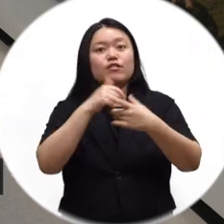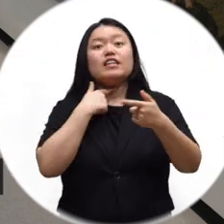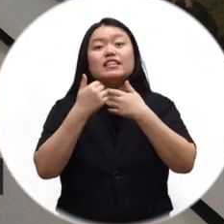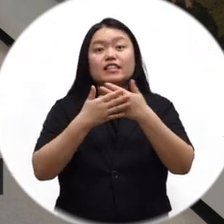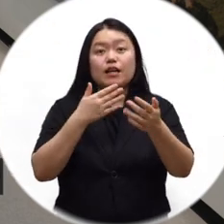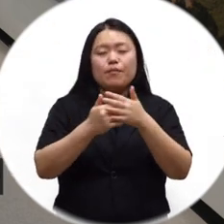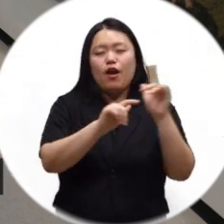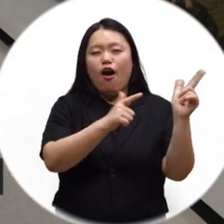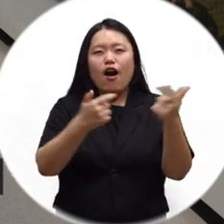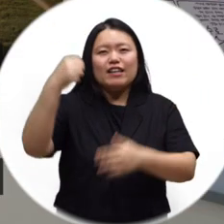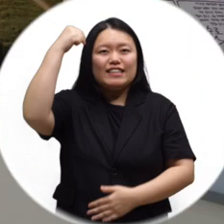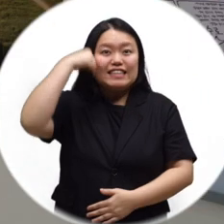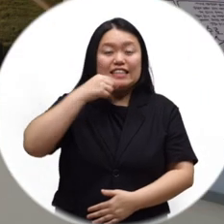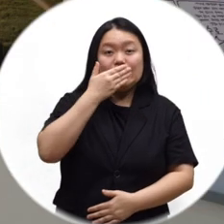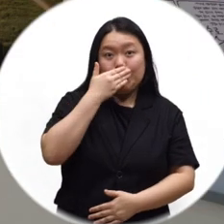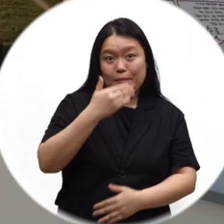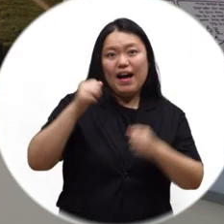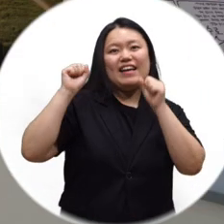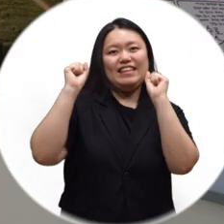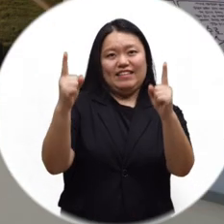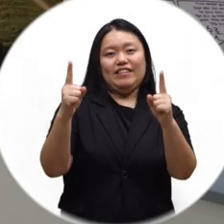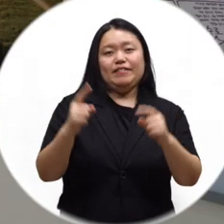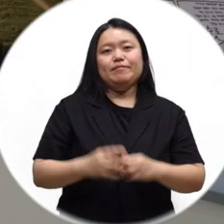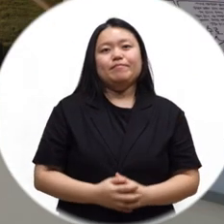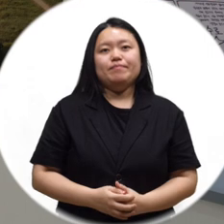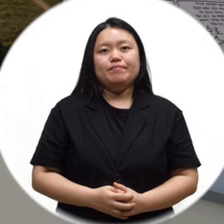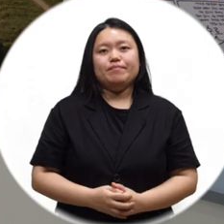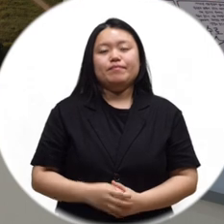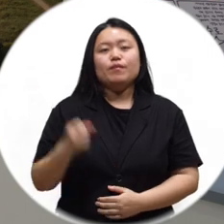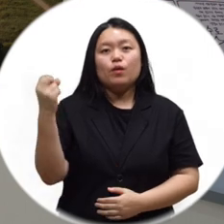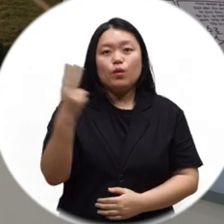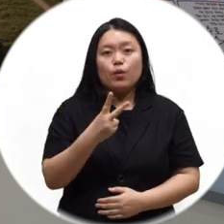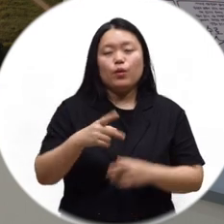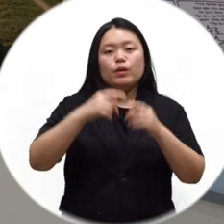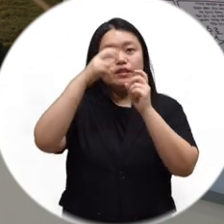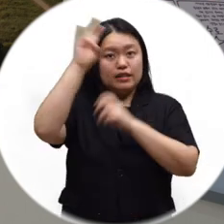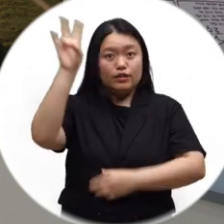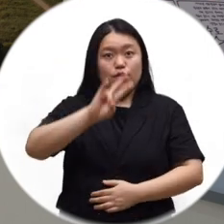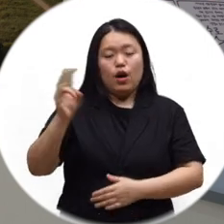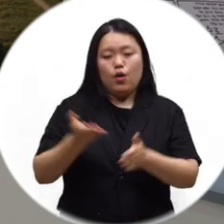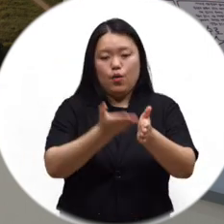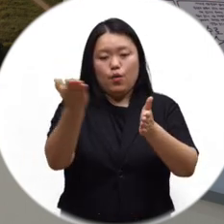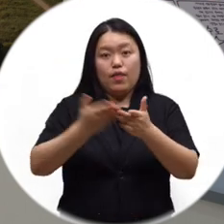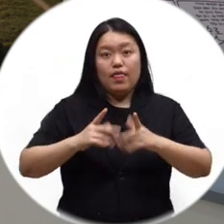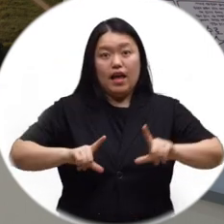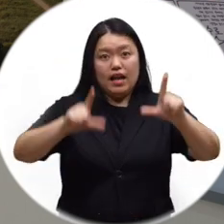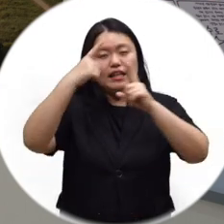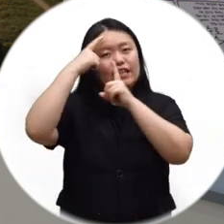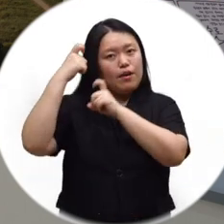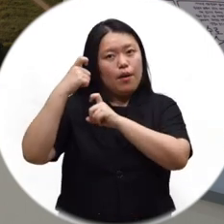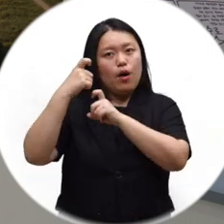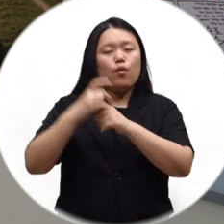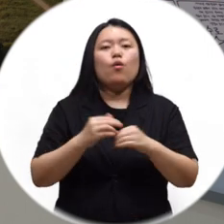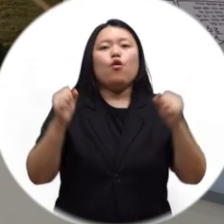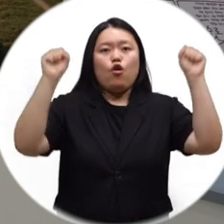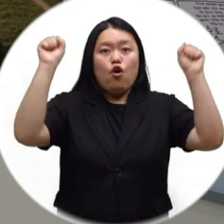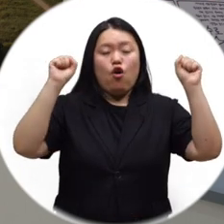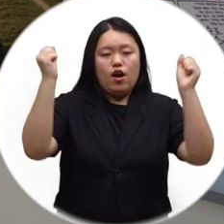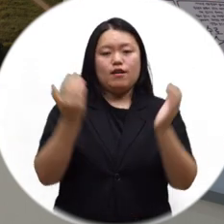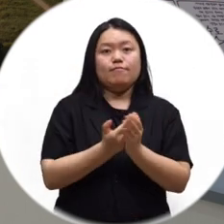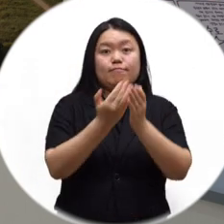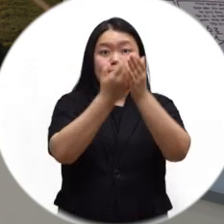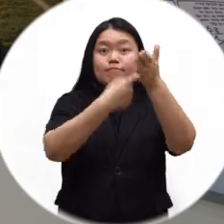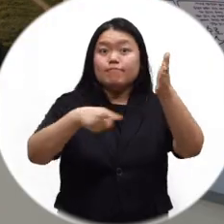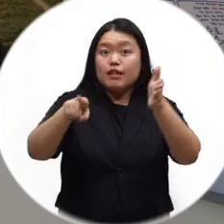있는 추억의 장이 열리고 시화호의 날을 기념하고 시민들의 건강 증진과 걷기 문화를 확산하기 위한 거북섬